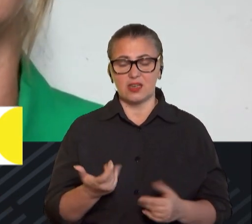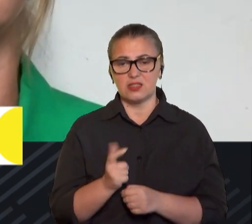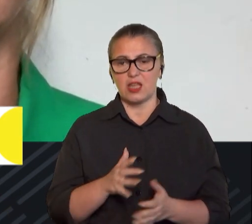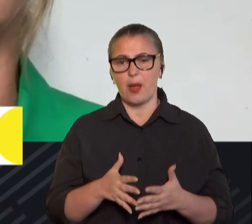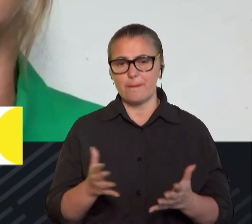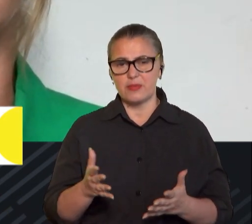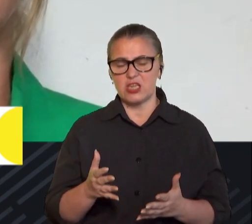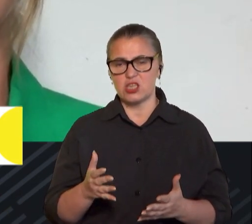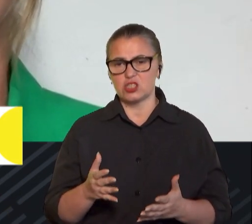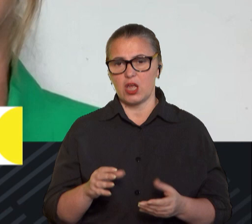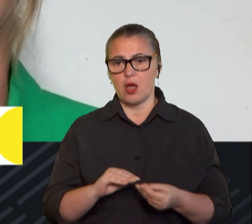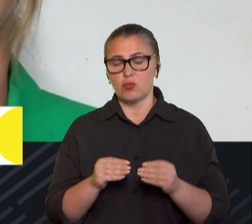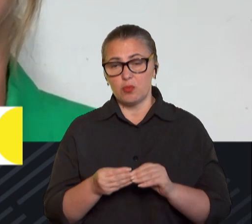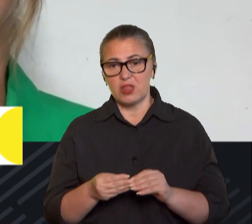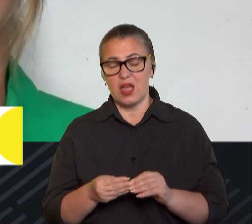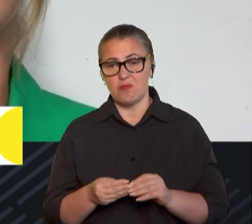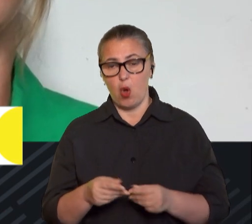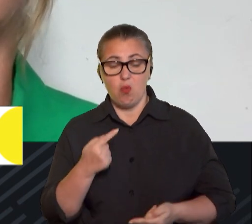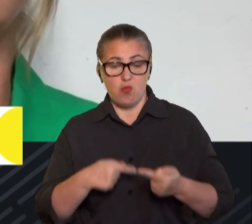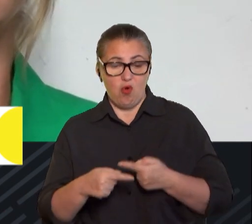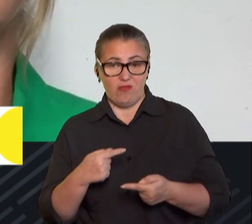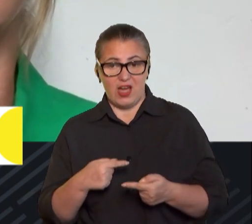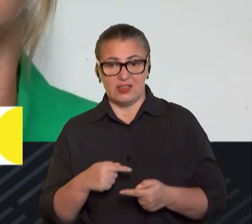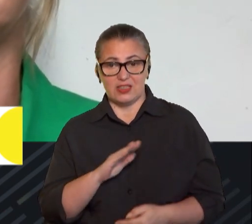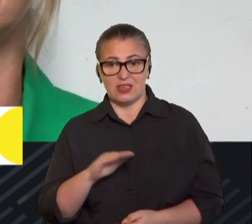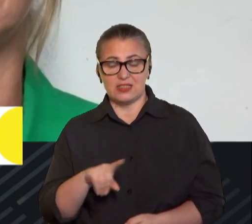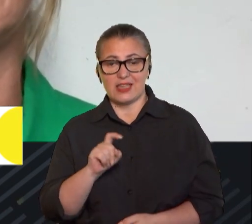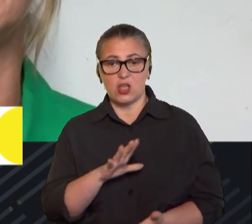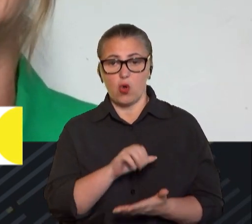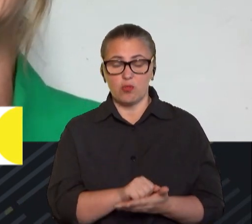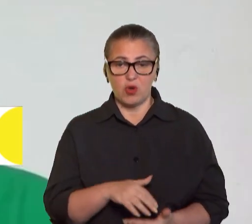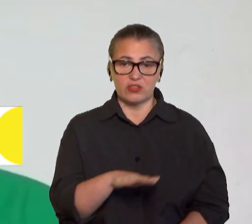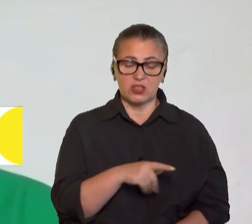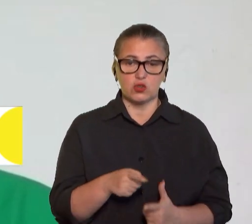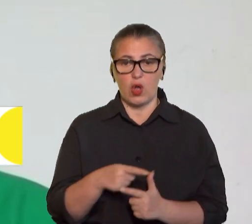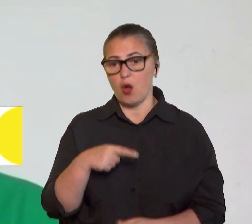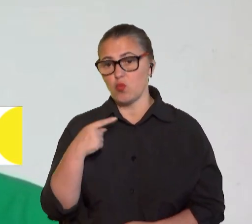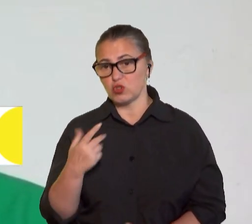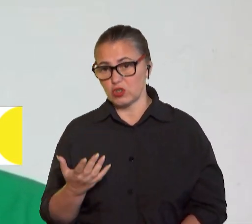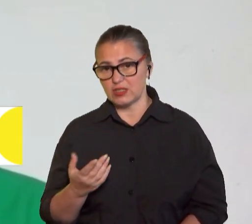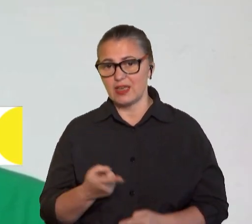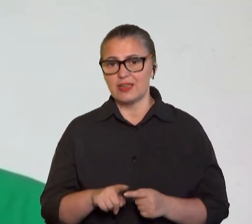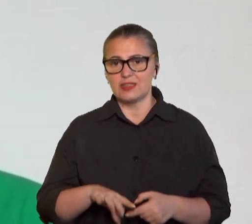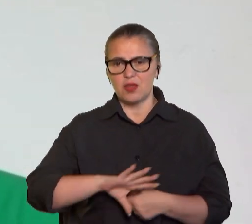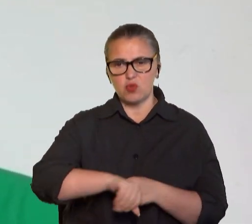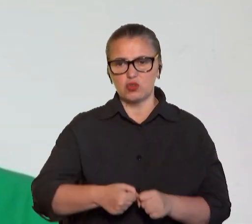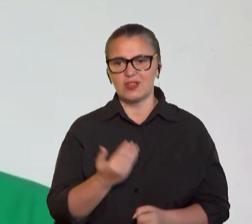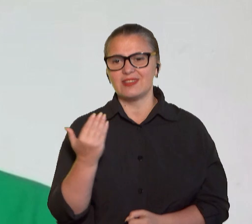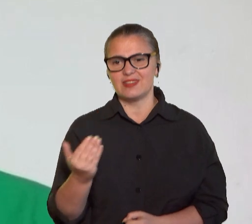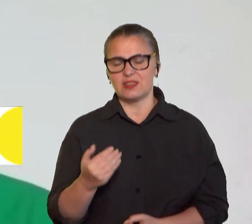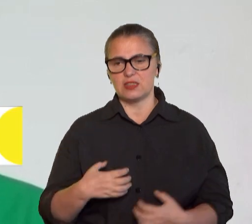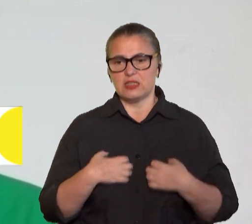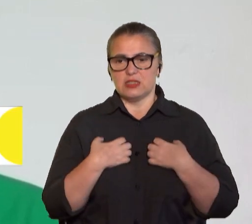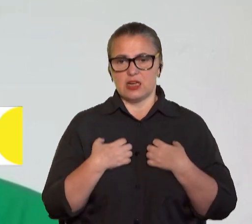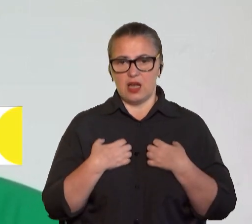найбільший челендж і виклик у поверненні дітей з окупованих територій чи з Росії, це подолати їхній страх. Всі